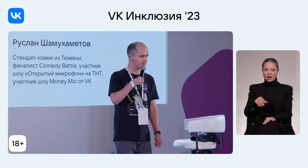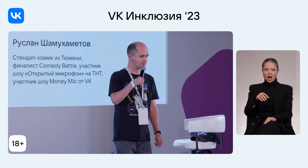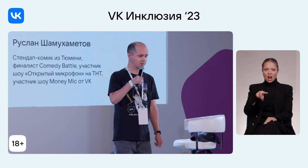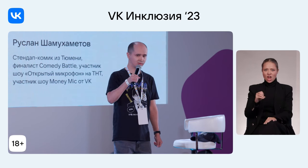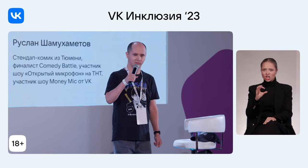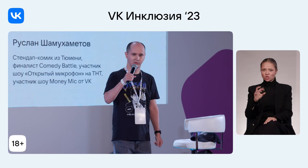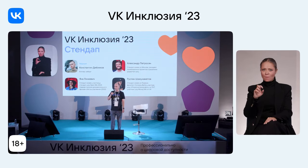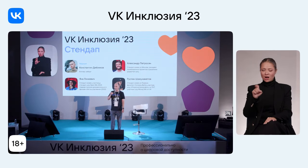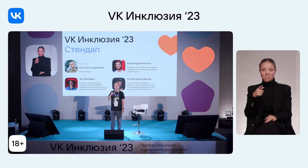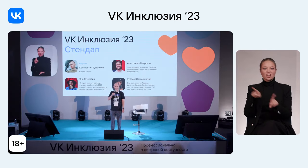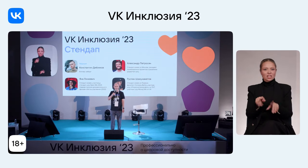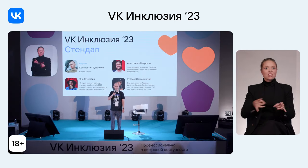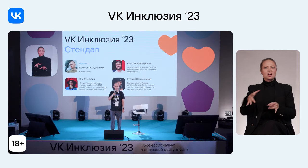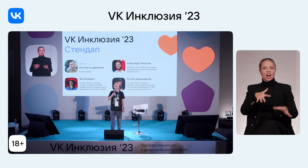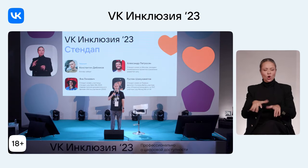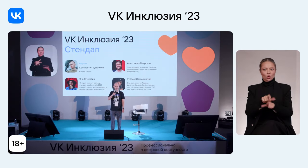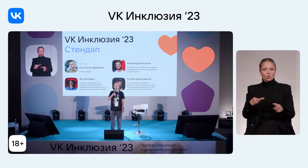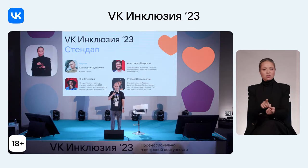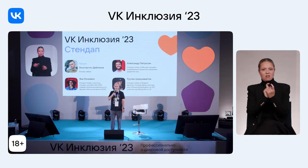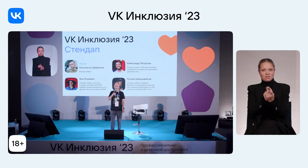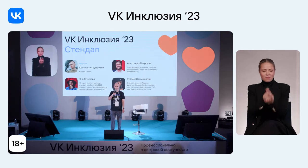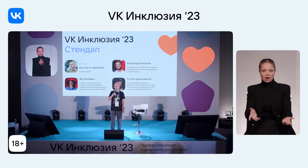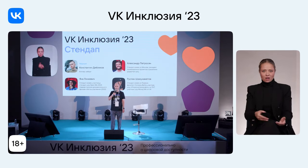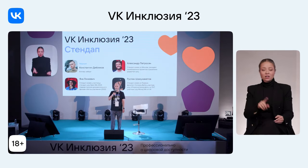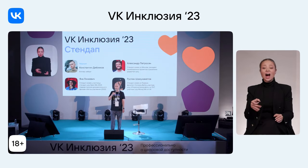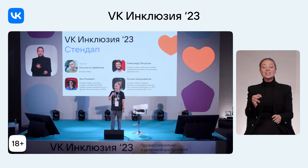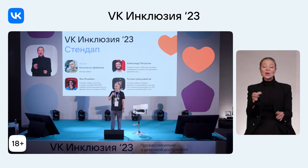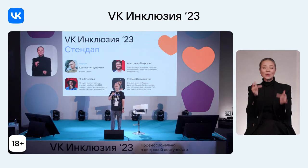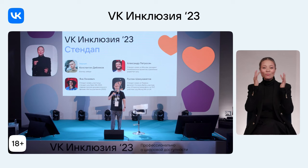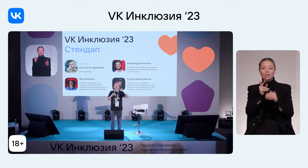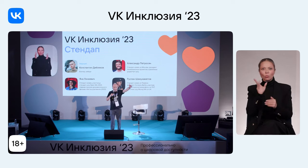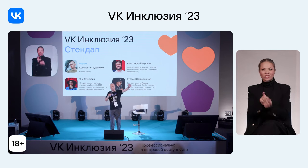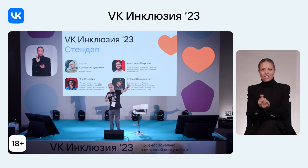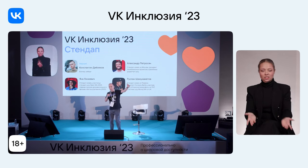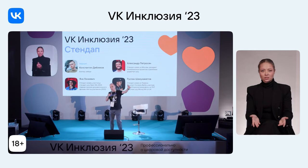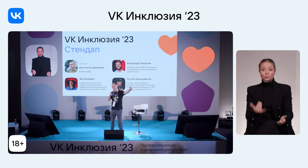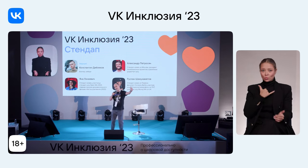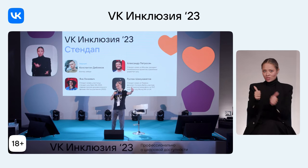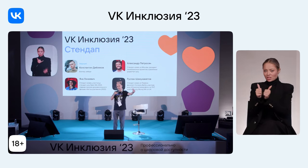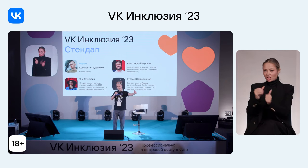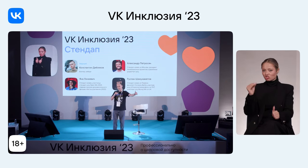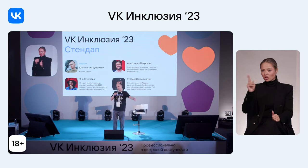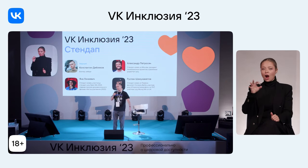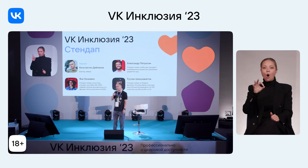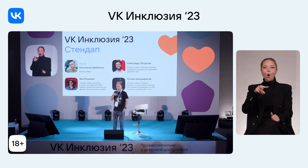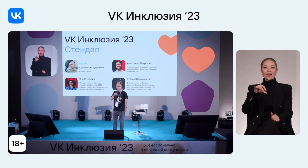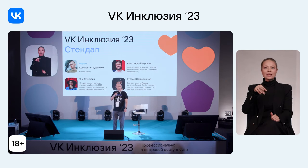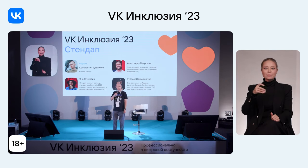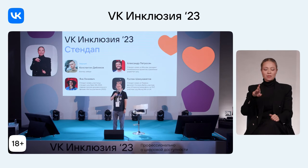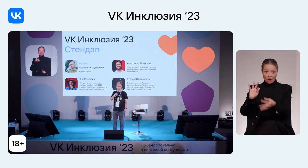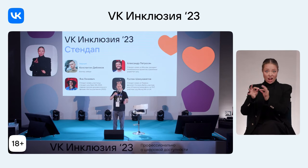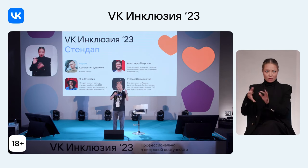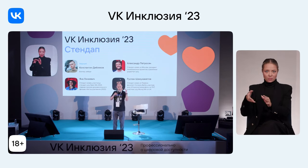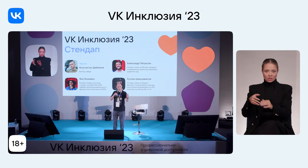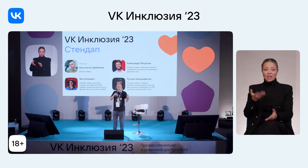дрались. Кто будет драться за озерный парк? У меня соседняя ЖК «Олимпия». Если мы будем драться,